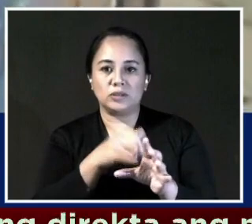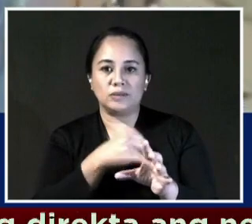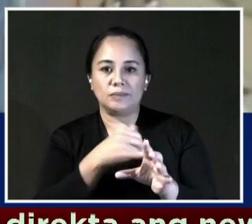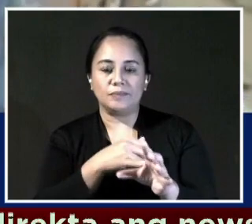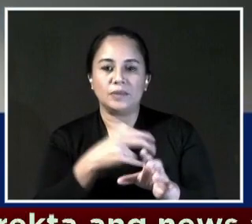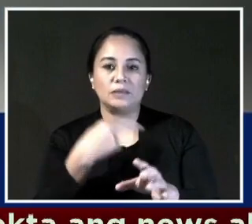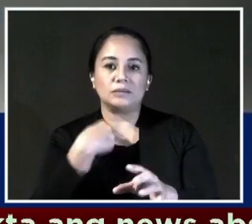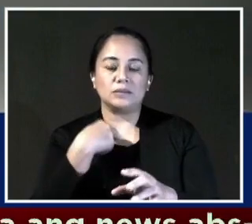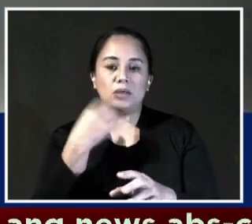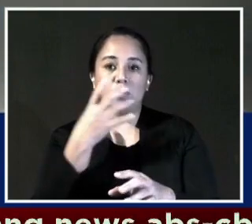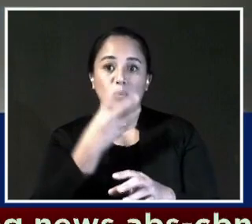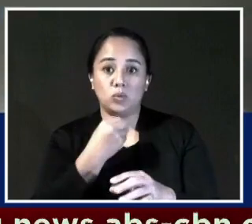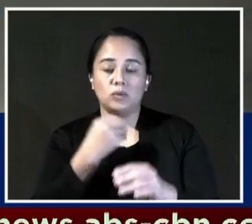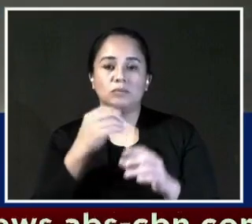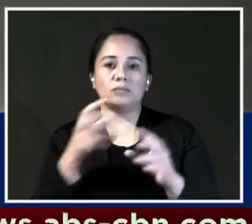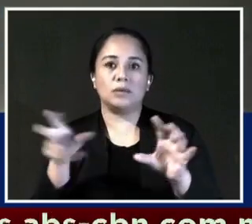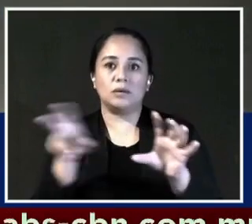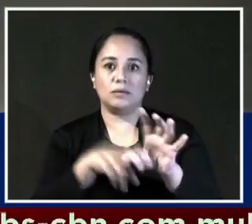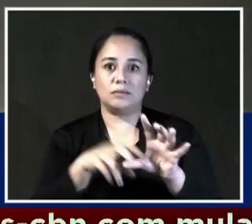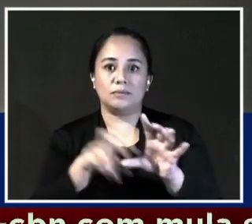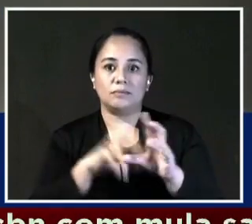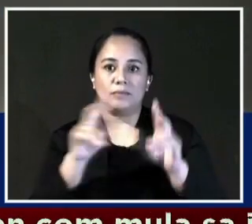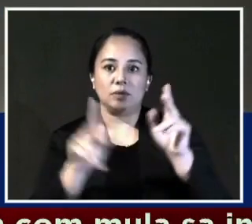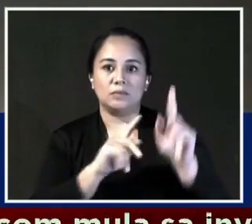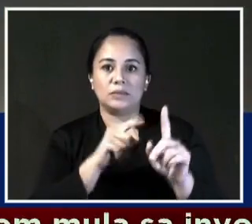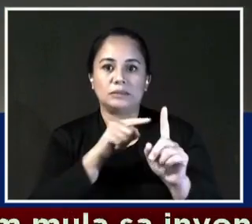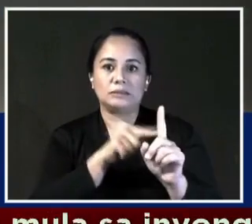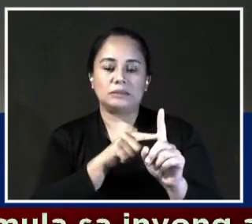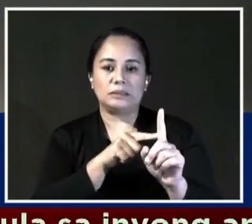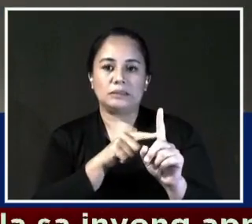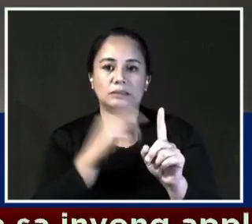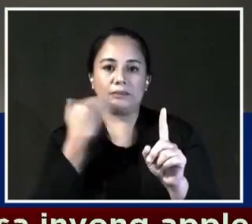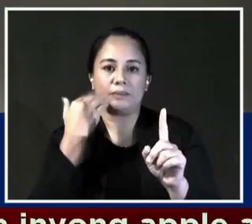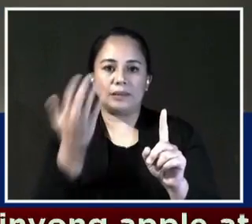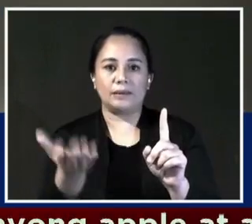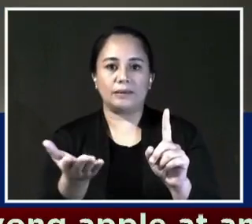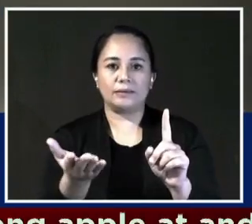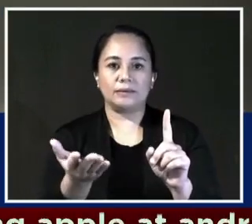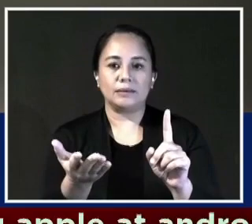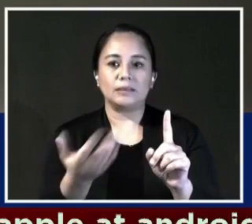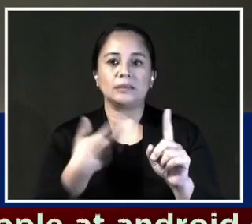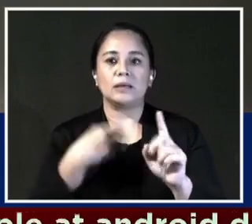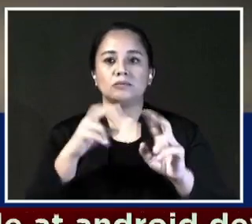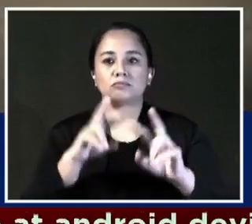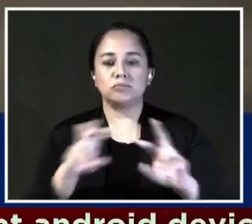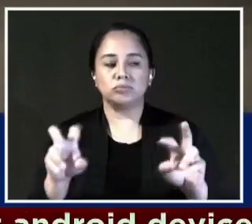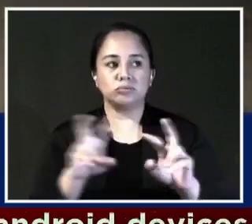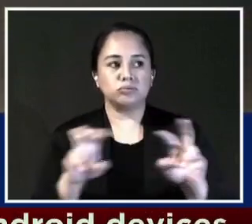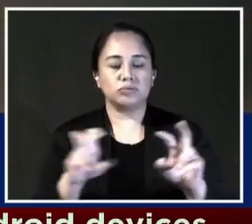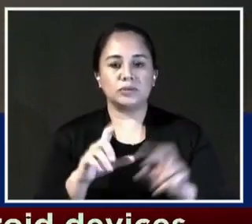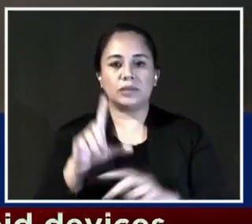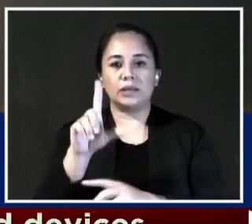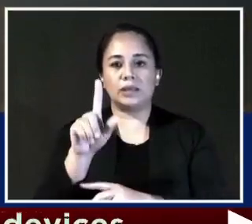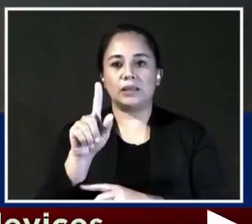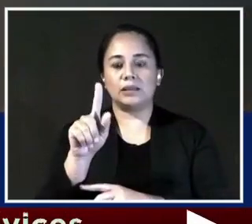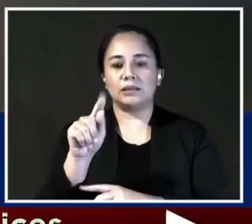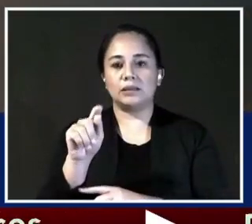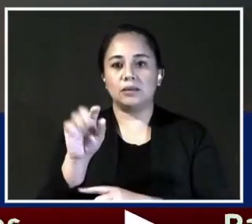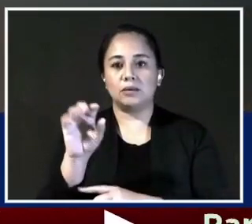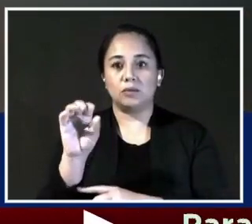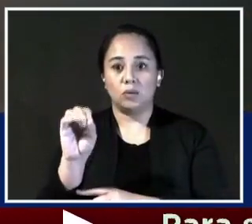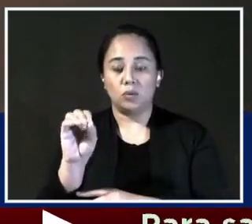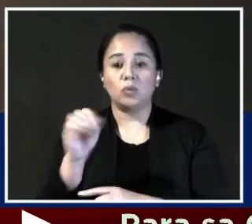ang mga pasahero. Isa sa kanila ang nasawi. Iniimbisigahan na rin ng Land Transportation Office sa Central Visayas